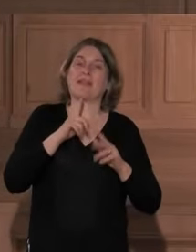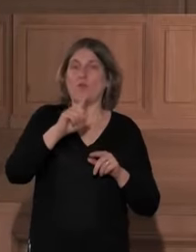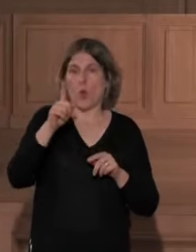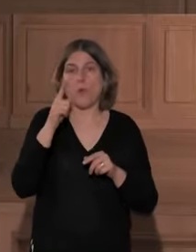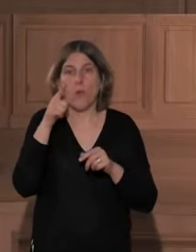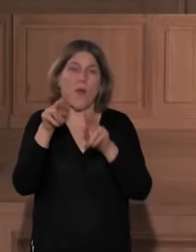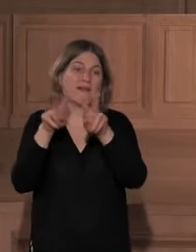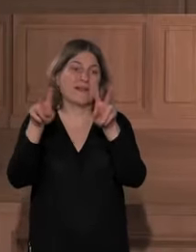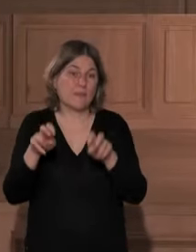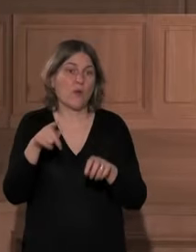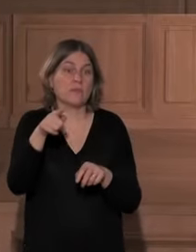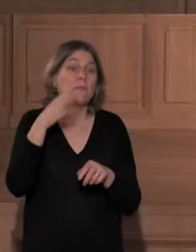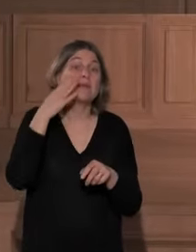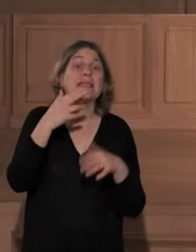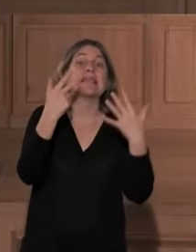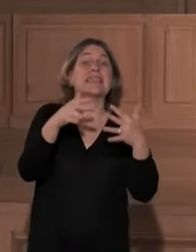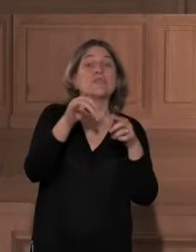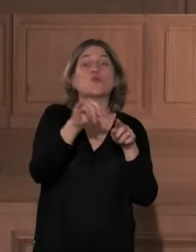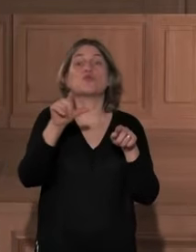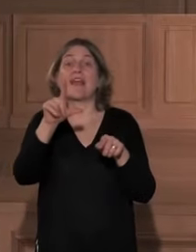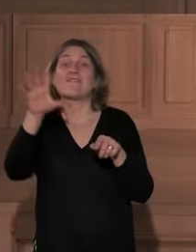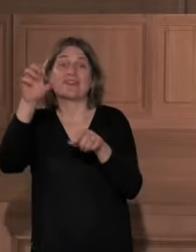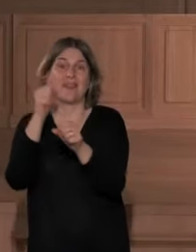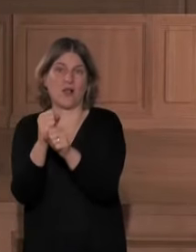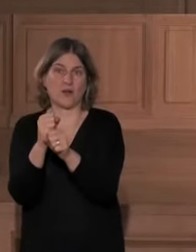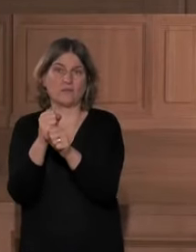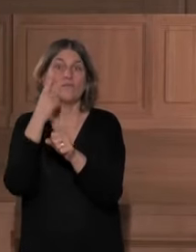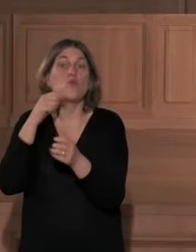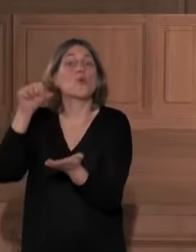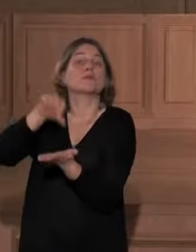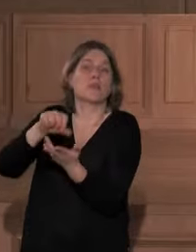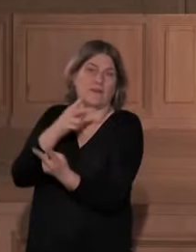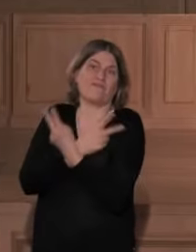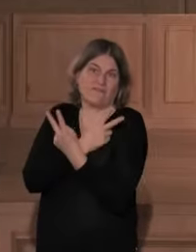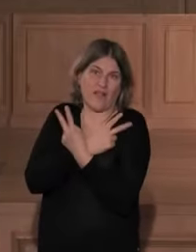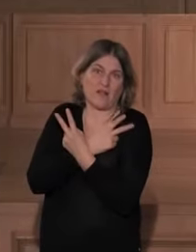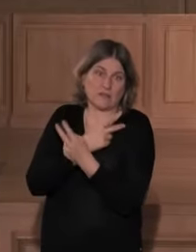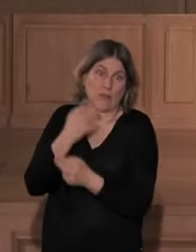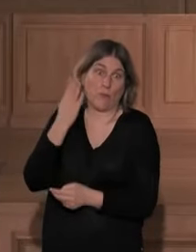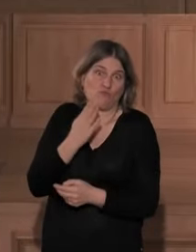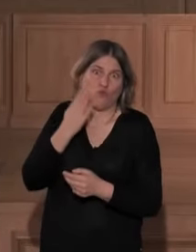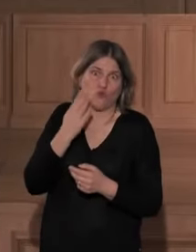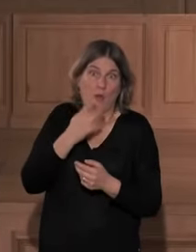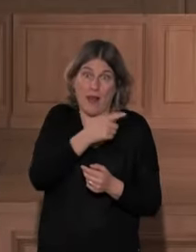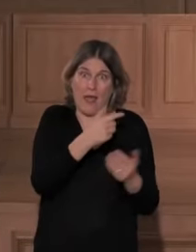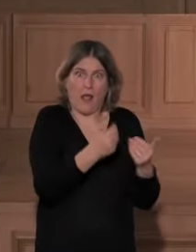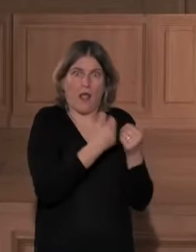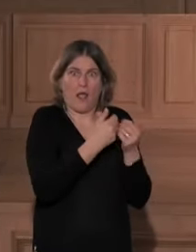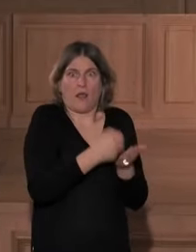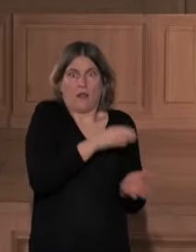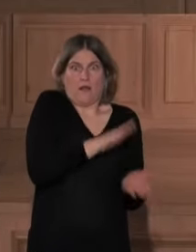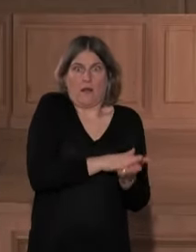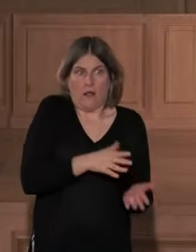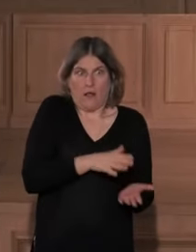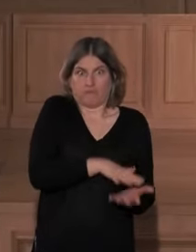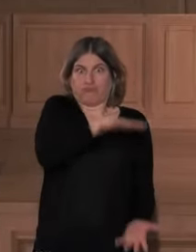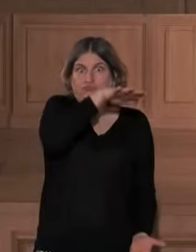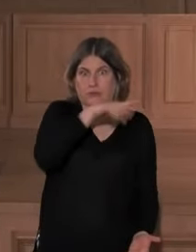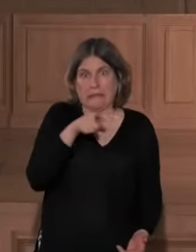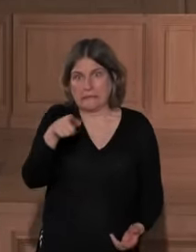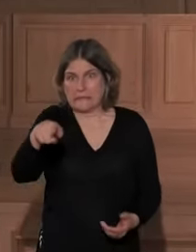les 18-25, qui s'engageraient à animer, à diriger des centres de vacances, maintenant qu'on a beaucoup de demandes d'inscription. Pour y répondre, ça, c'est